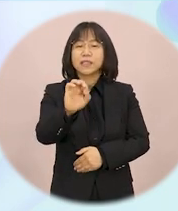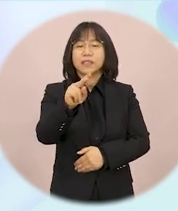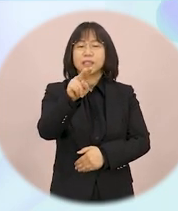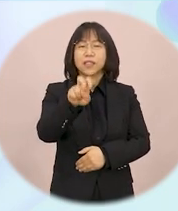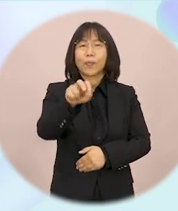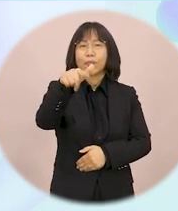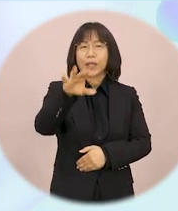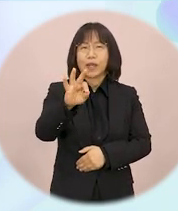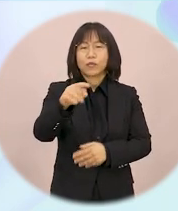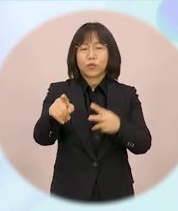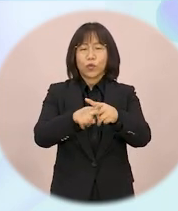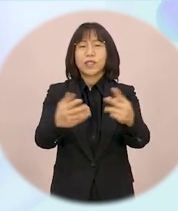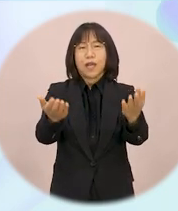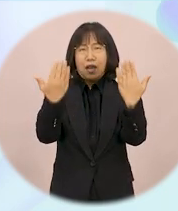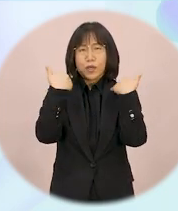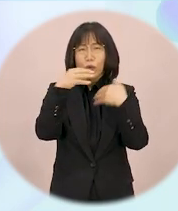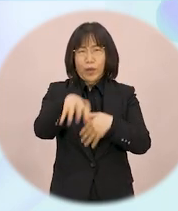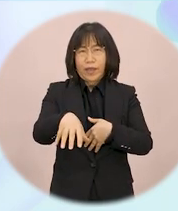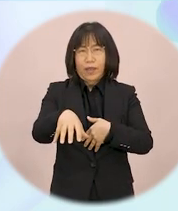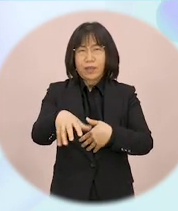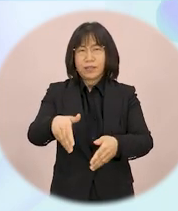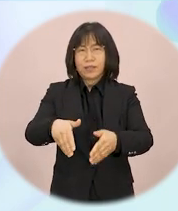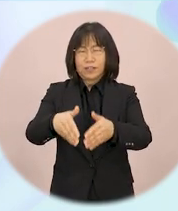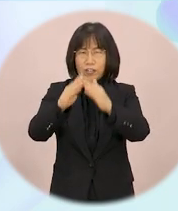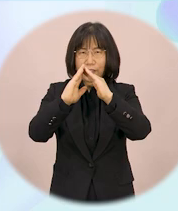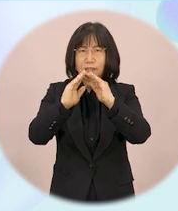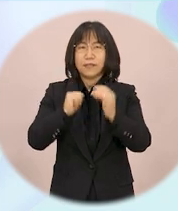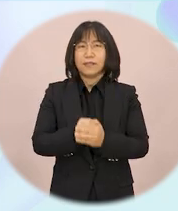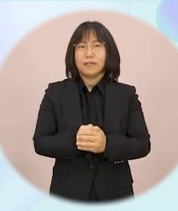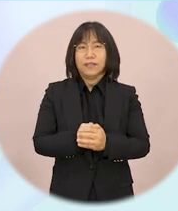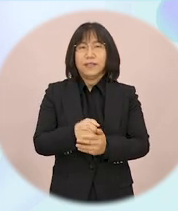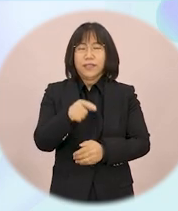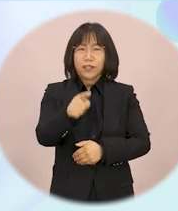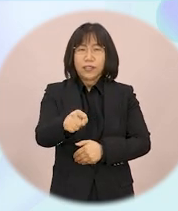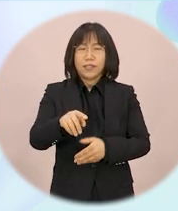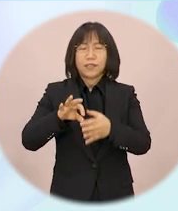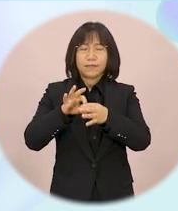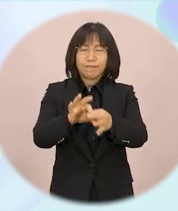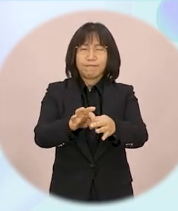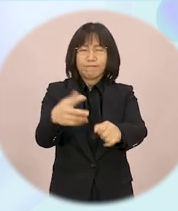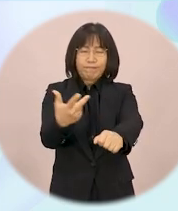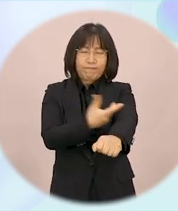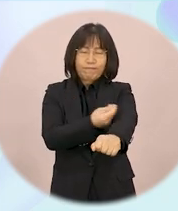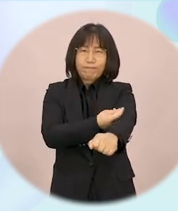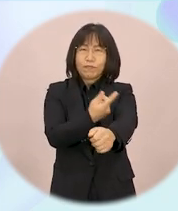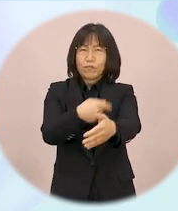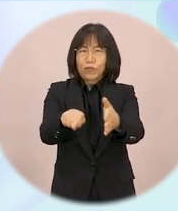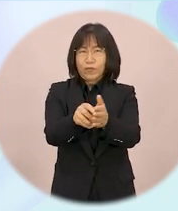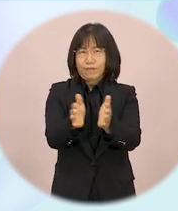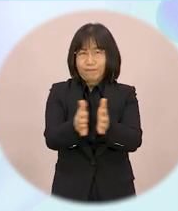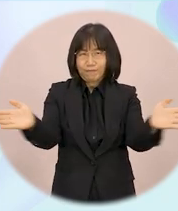백신 예방접종 센터를 설치하고 집단 면역 확보를 위한 본격적인 행보에 나섰습니다